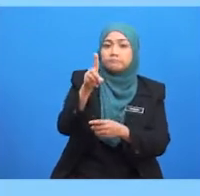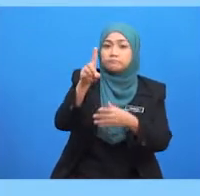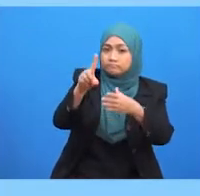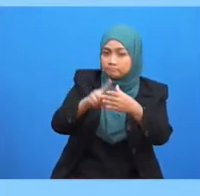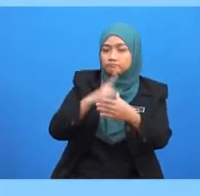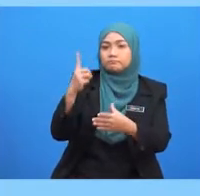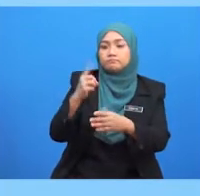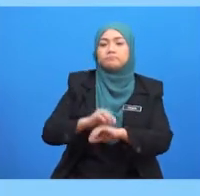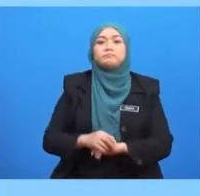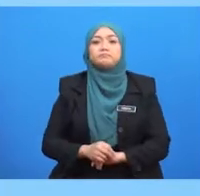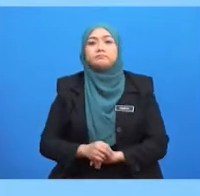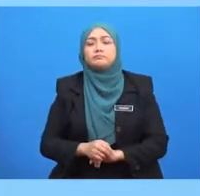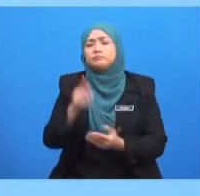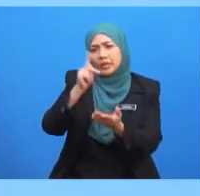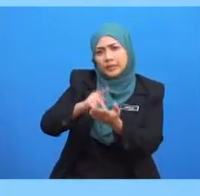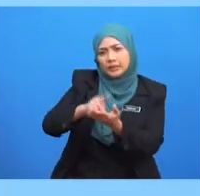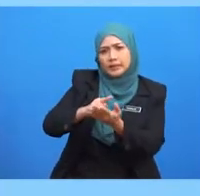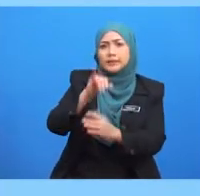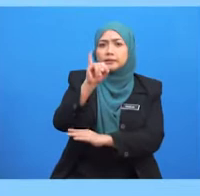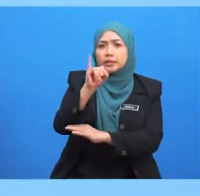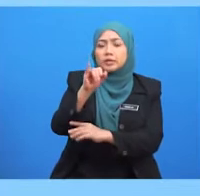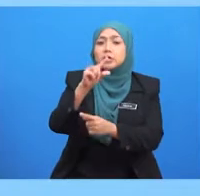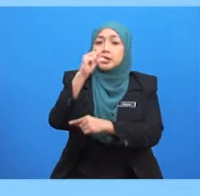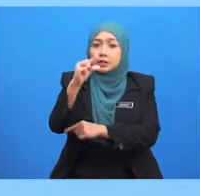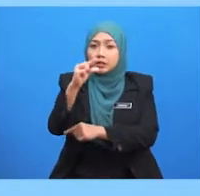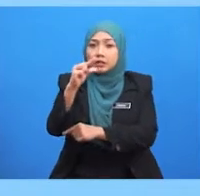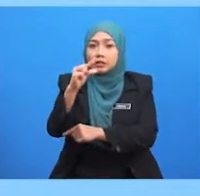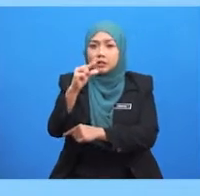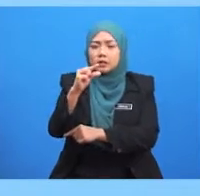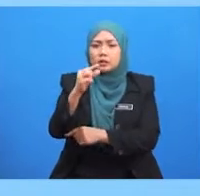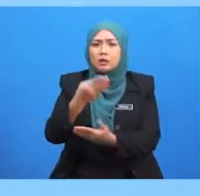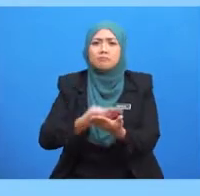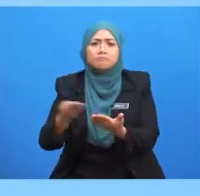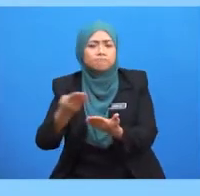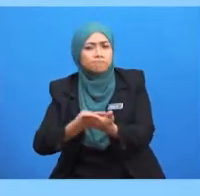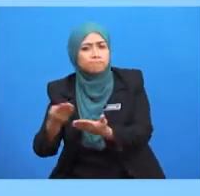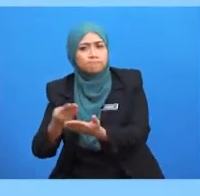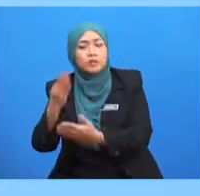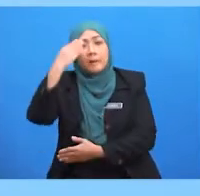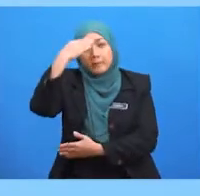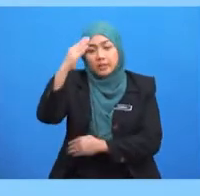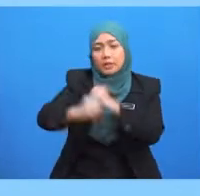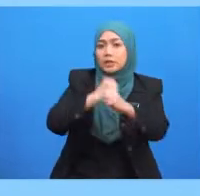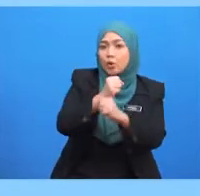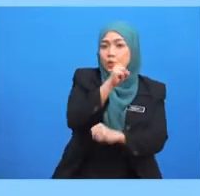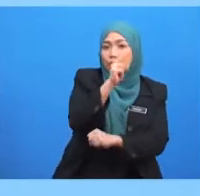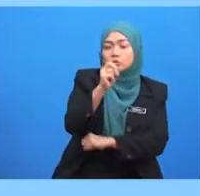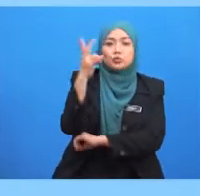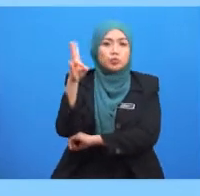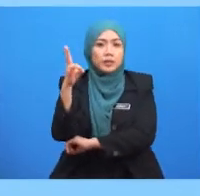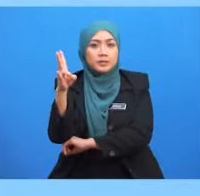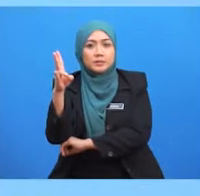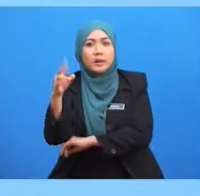hitung indeks gubahan perbelanjaan youtility bagi tahun 2017